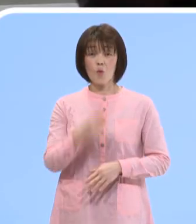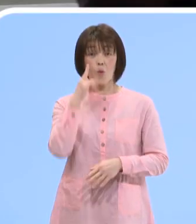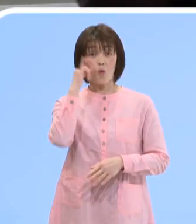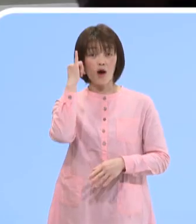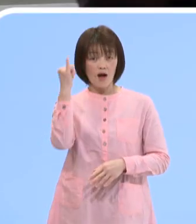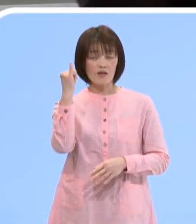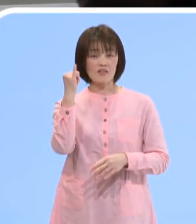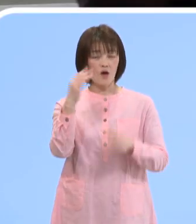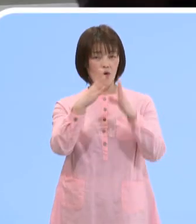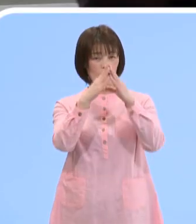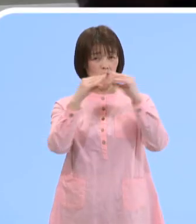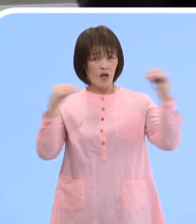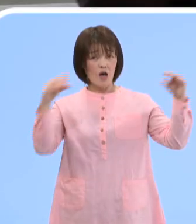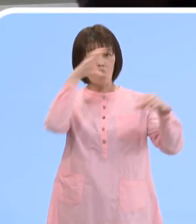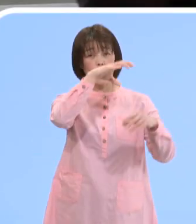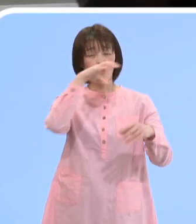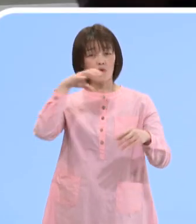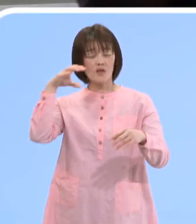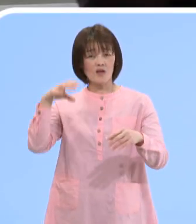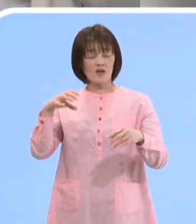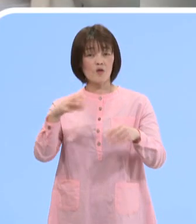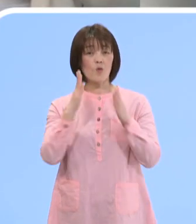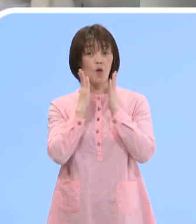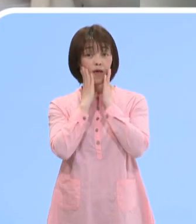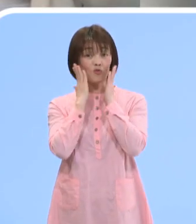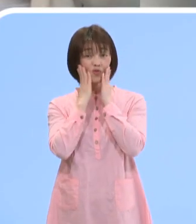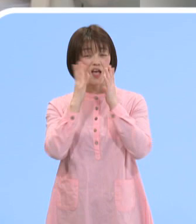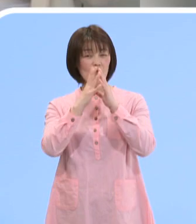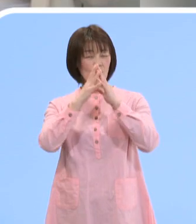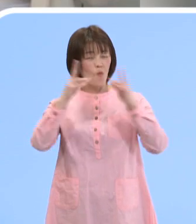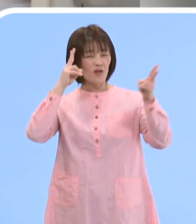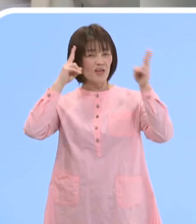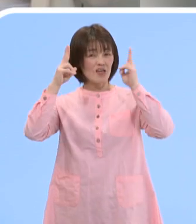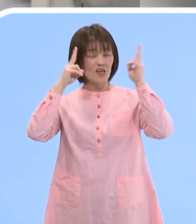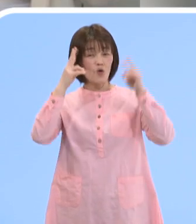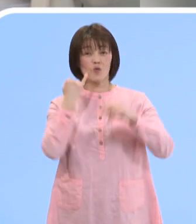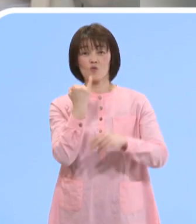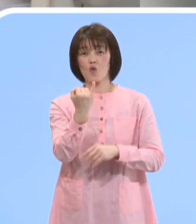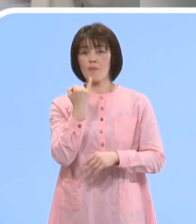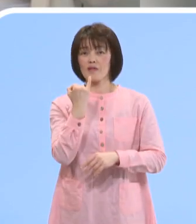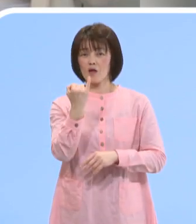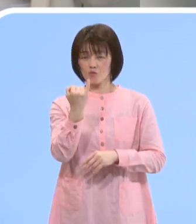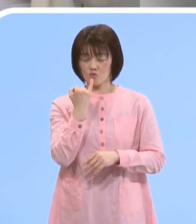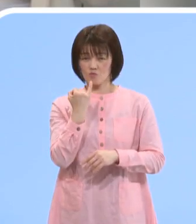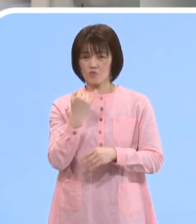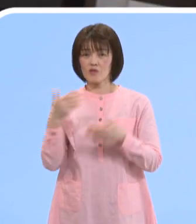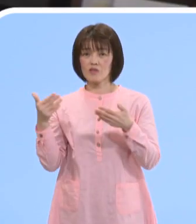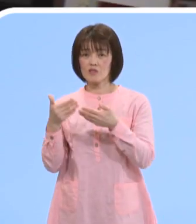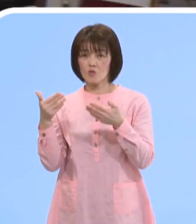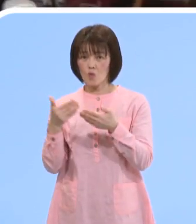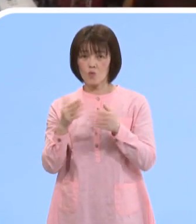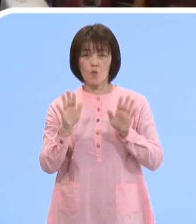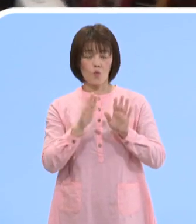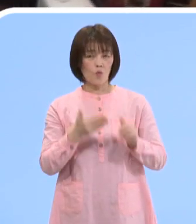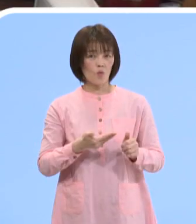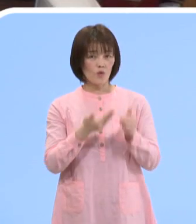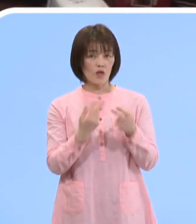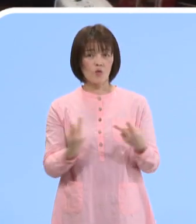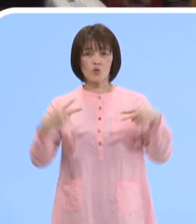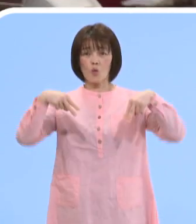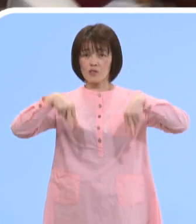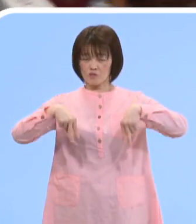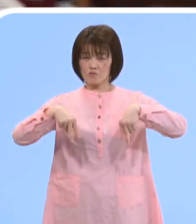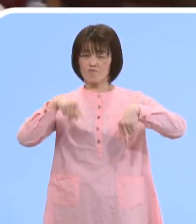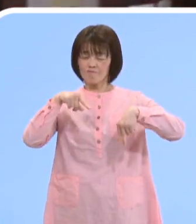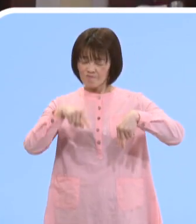全国展開しているエステティックの大手企業に勤める井上さん、仕事と子育ての両立にはこ